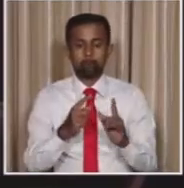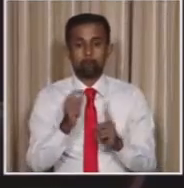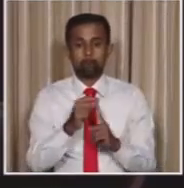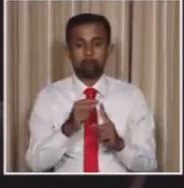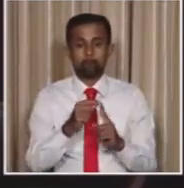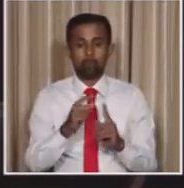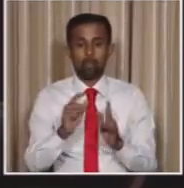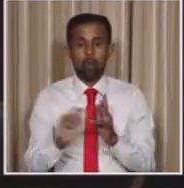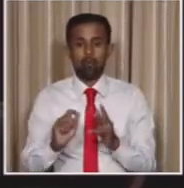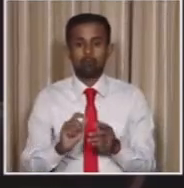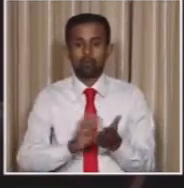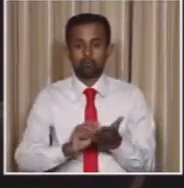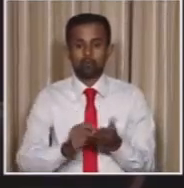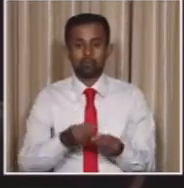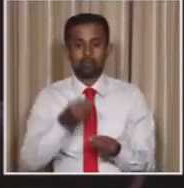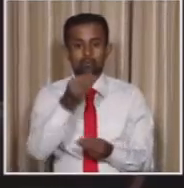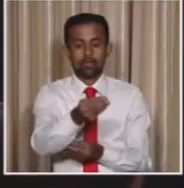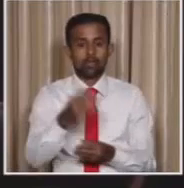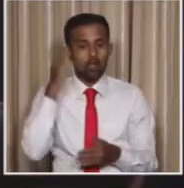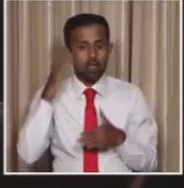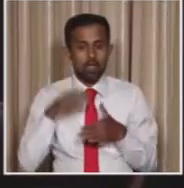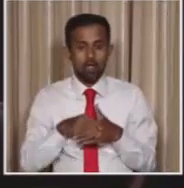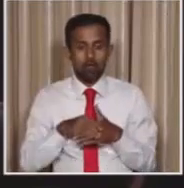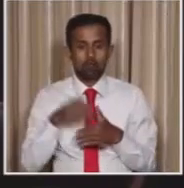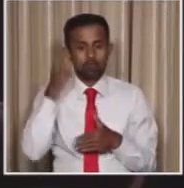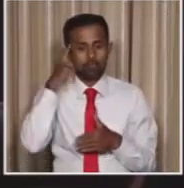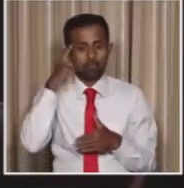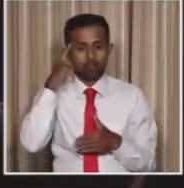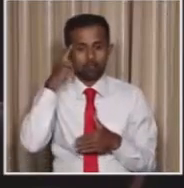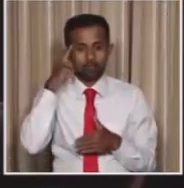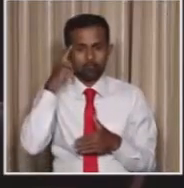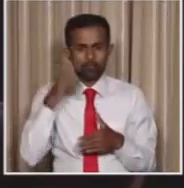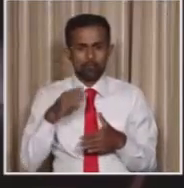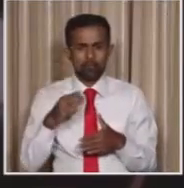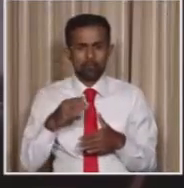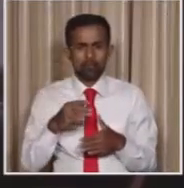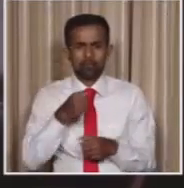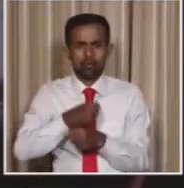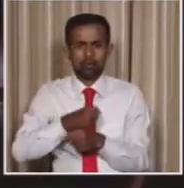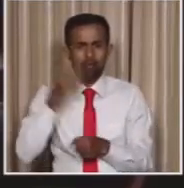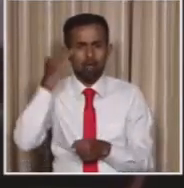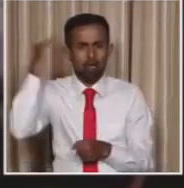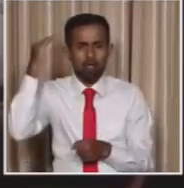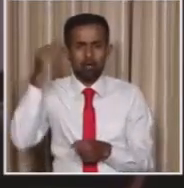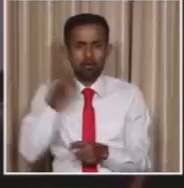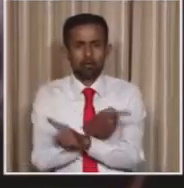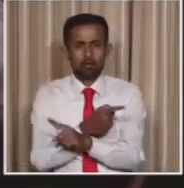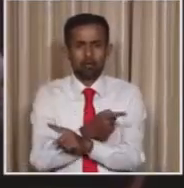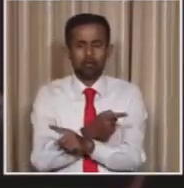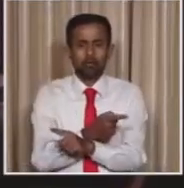පළවත්තේ ගොනගේ කාර්යාල ලියලා එයාගේ නෝනා මන් දන්නවා ඥානක් එයාගේ නෝනාගේ නම ඥානවති අක්කා ටීචින් කරන